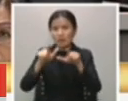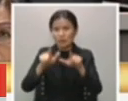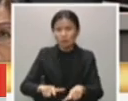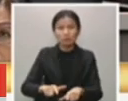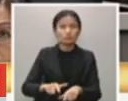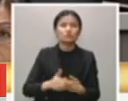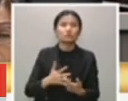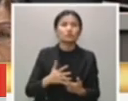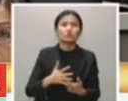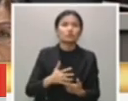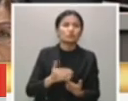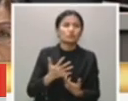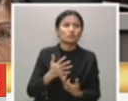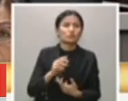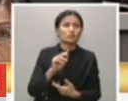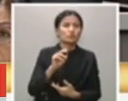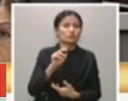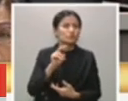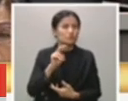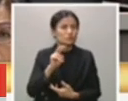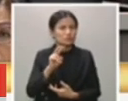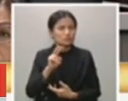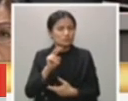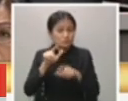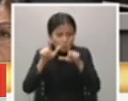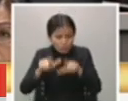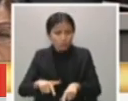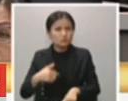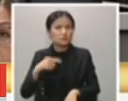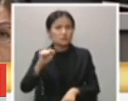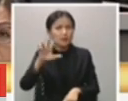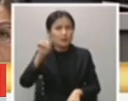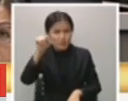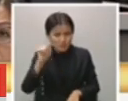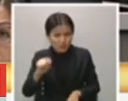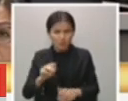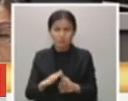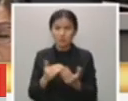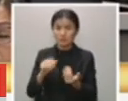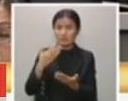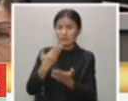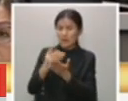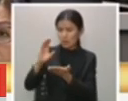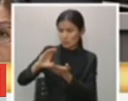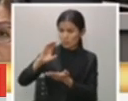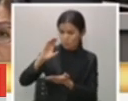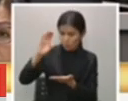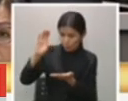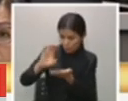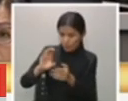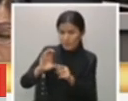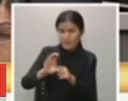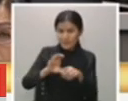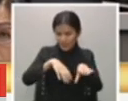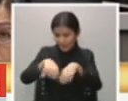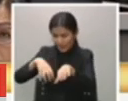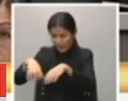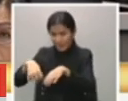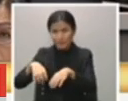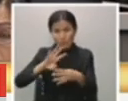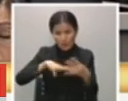าทผมไม่ได้บอกนะครับว่าการจัดทำงบประมาณไม่สำคัญมันก็เป็นสิ่งจำเป็น